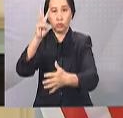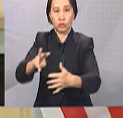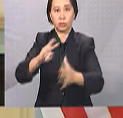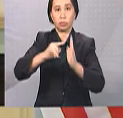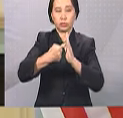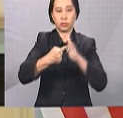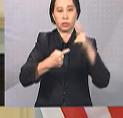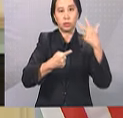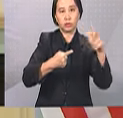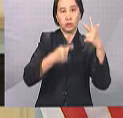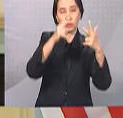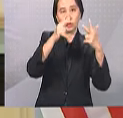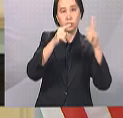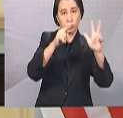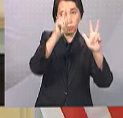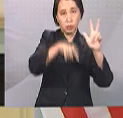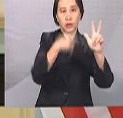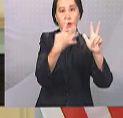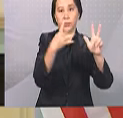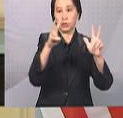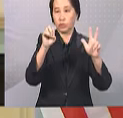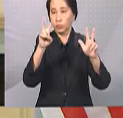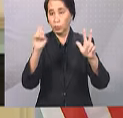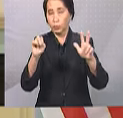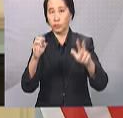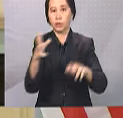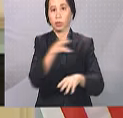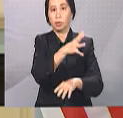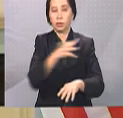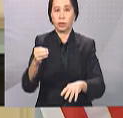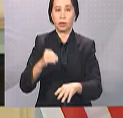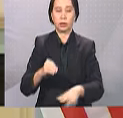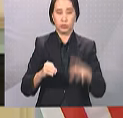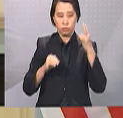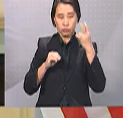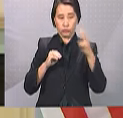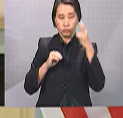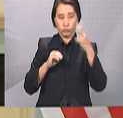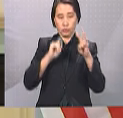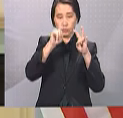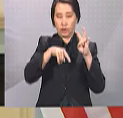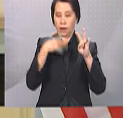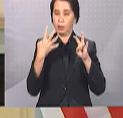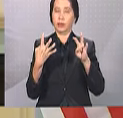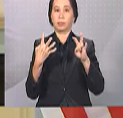3 April 2020. Manakala sejak 17 April,